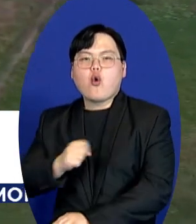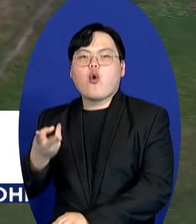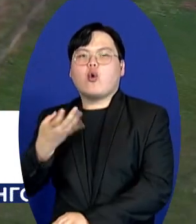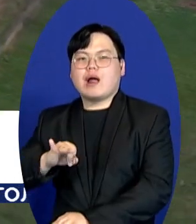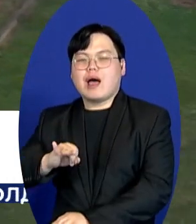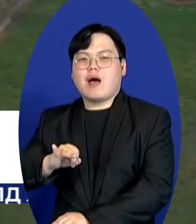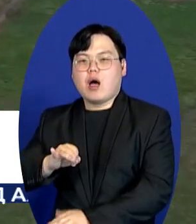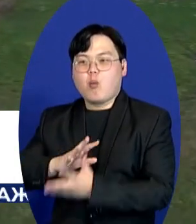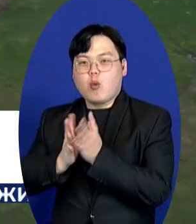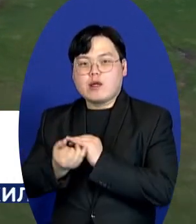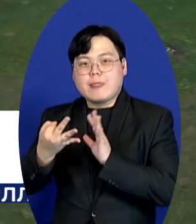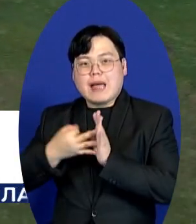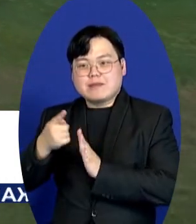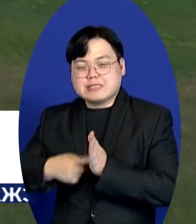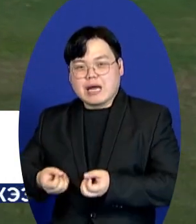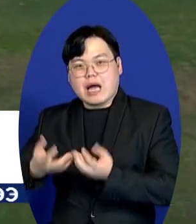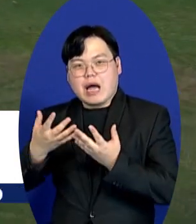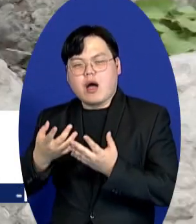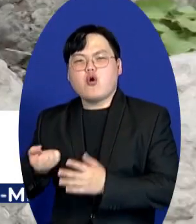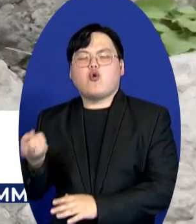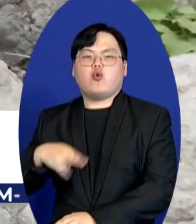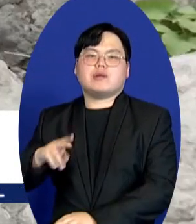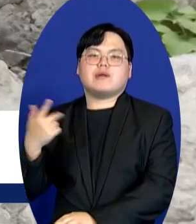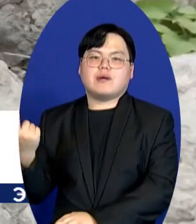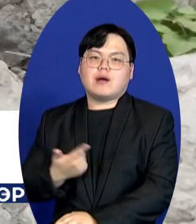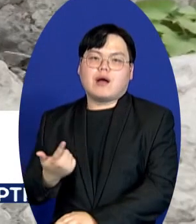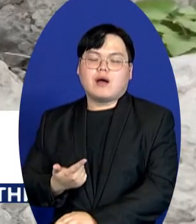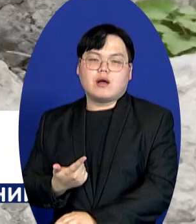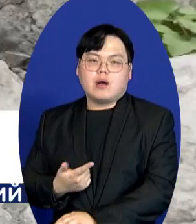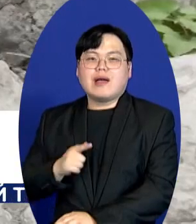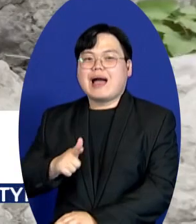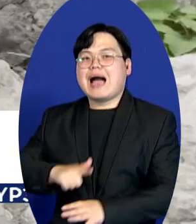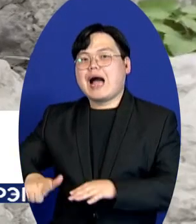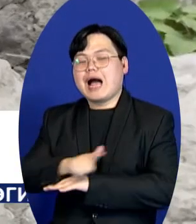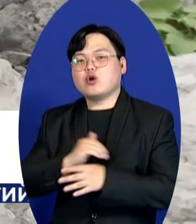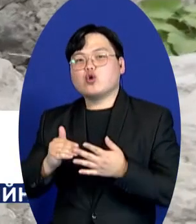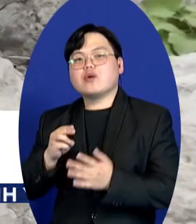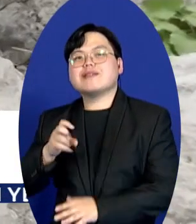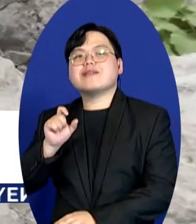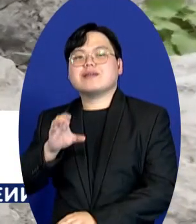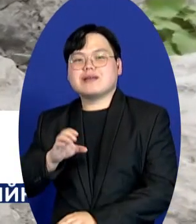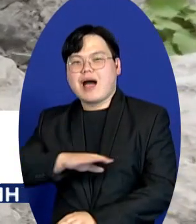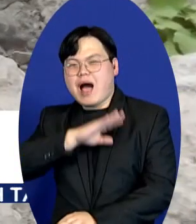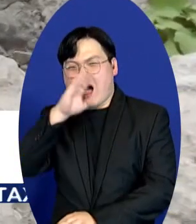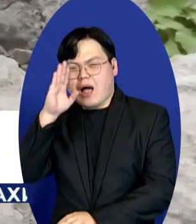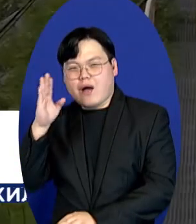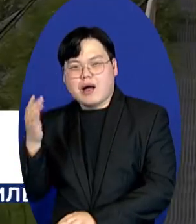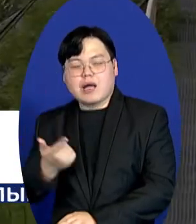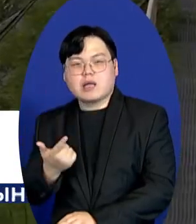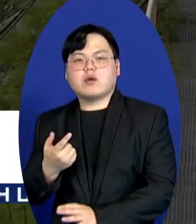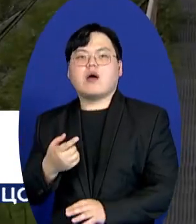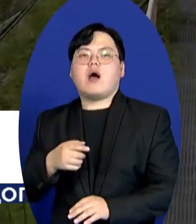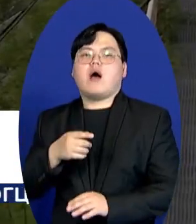байсан ч энэ 8-р сар гарсаар байдал нэг хүнд болжээ. Үүний зэрэгцээ газрын дундад тэнгис хавийн бүс нутагт хэд талуун цагаагаар энэ